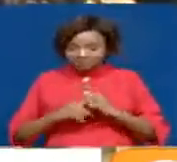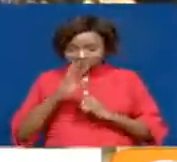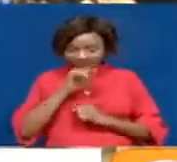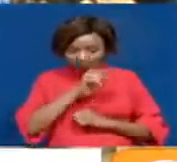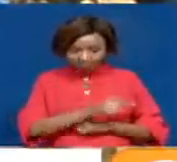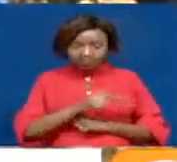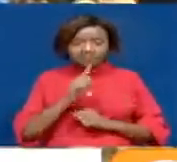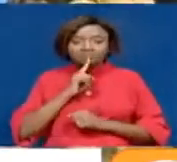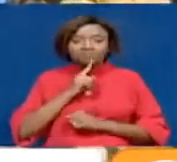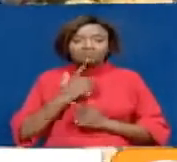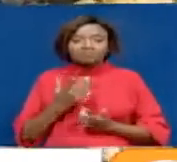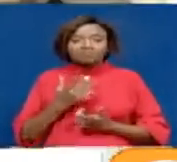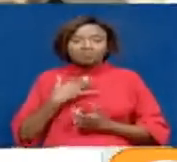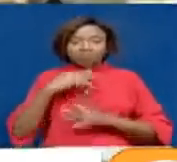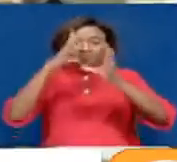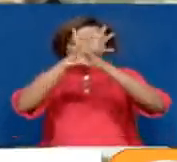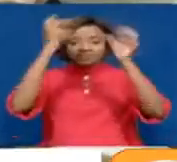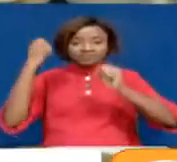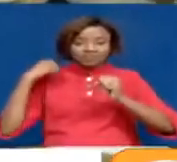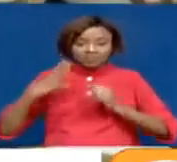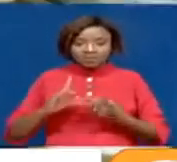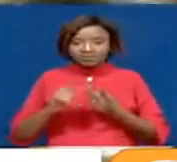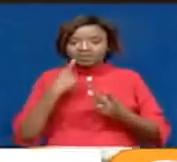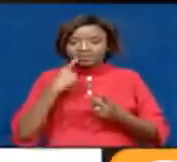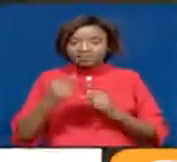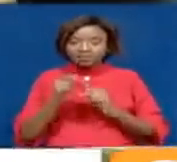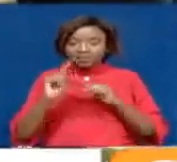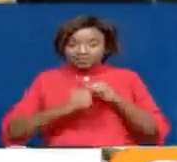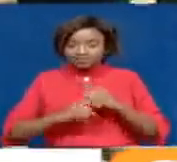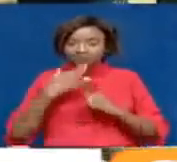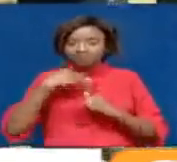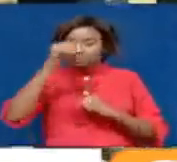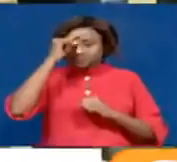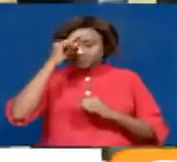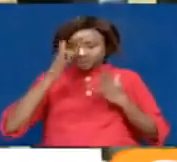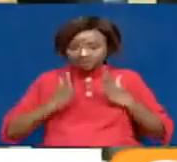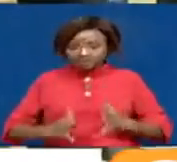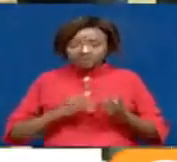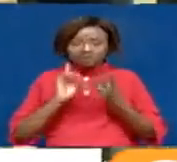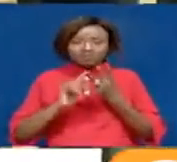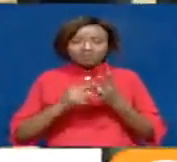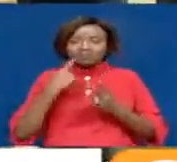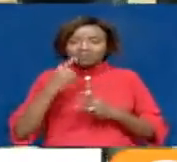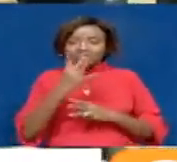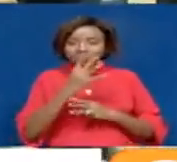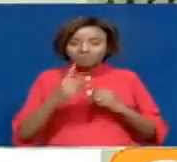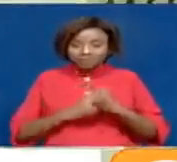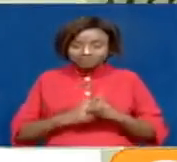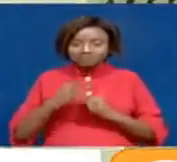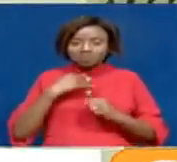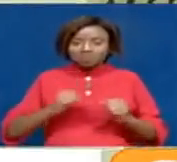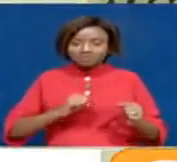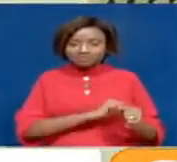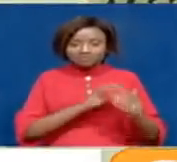yao wanatafuta urais, 106 wakitafuta viti vya ugavana, 147 viti vya